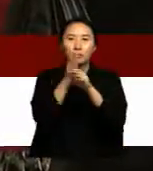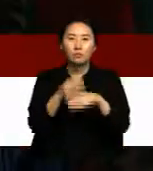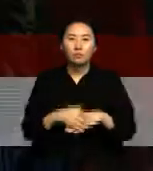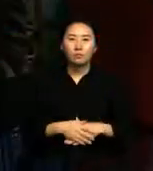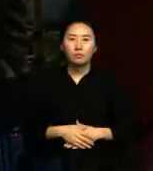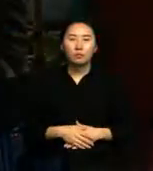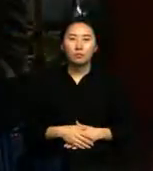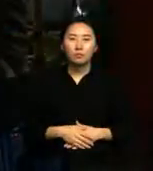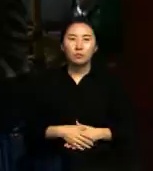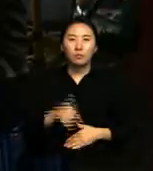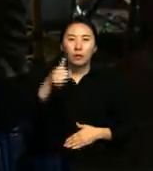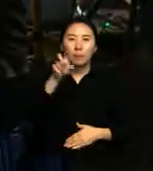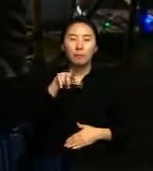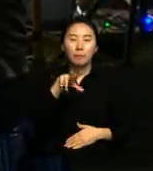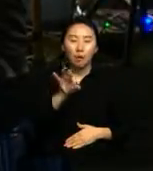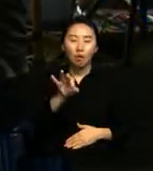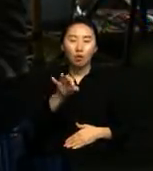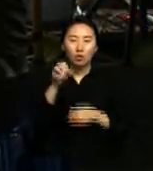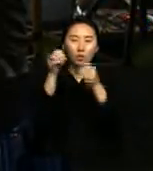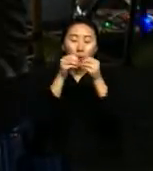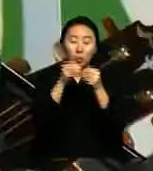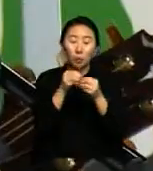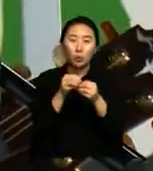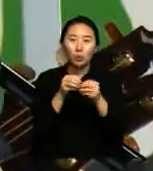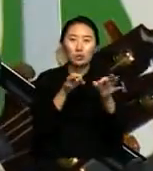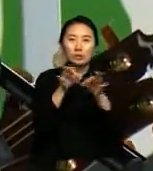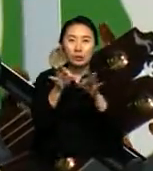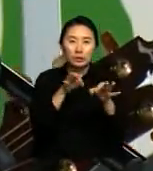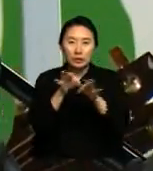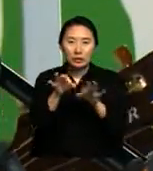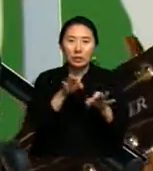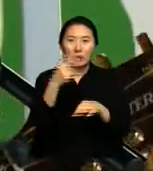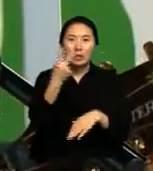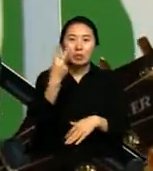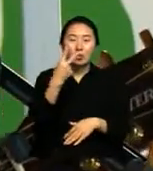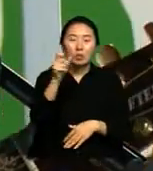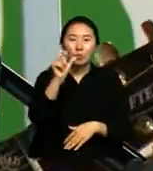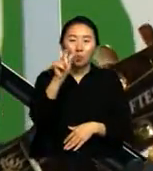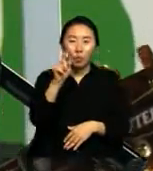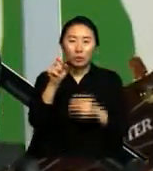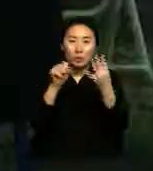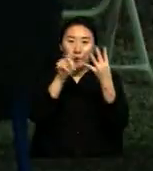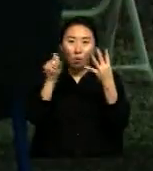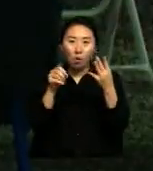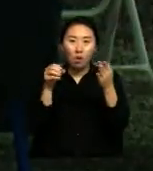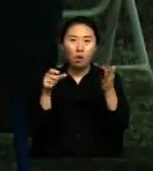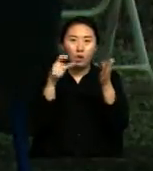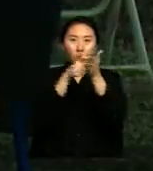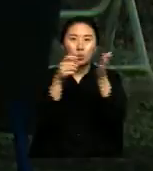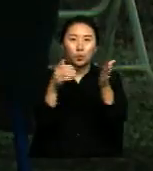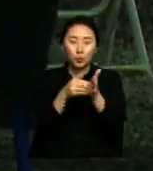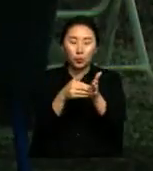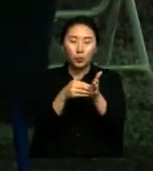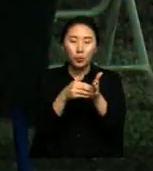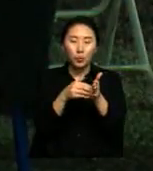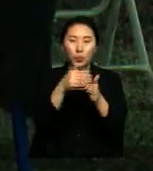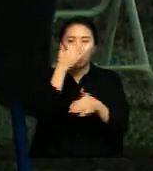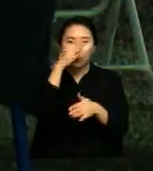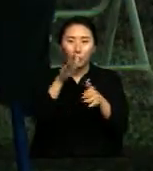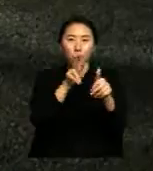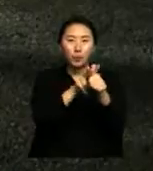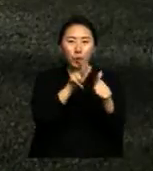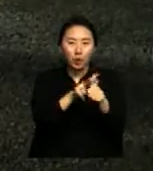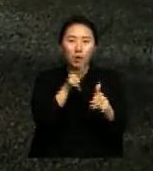예정입니다. 가평군 잣고을 전통시장은 지난 2015년 4월 전통시장으로 등록이 됐고 프리마켓을 통한